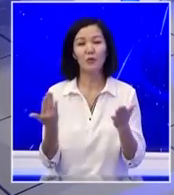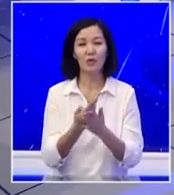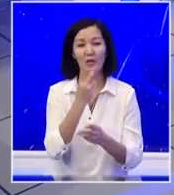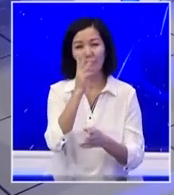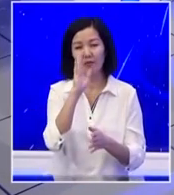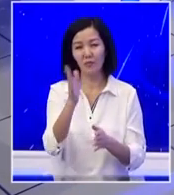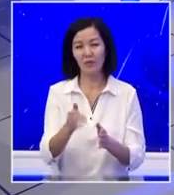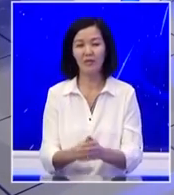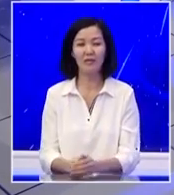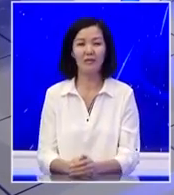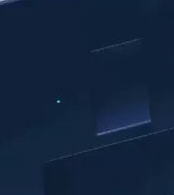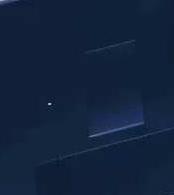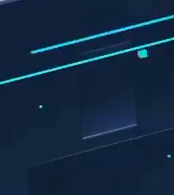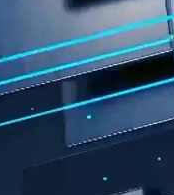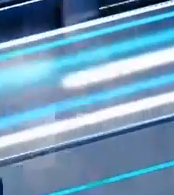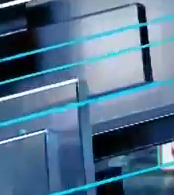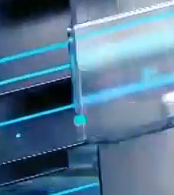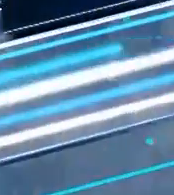хабарда көретіндеріңіз.